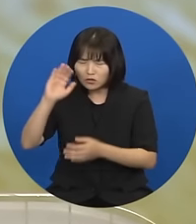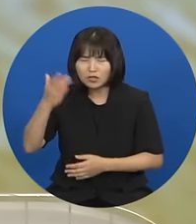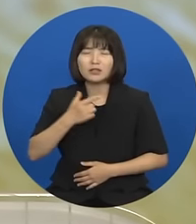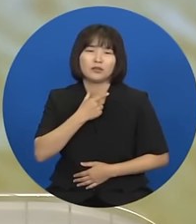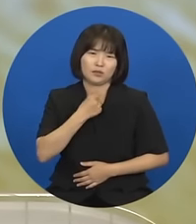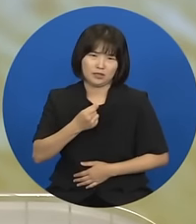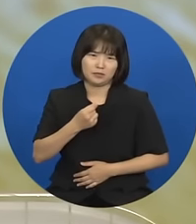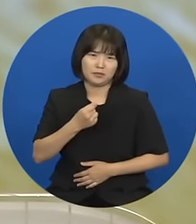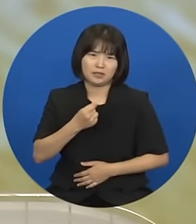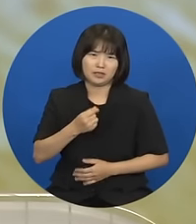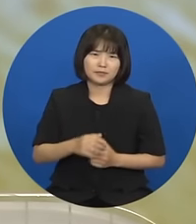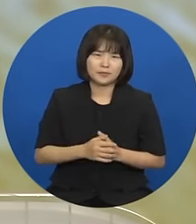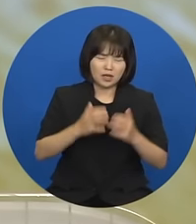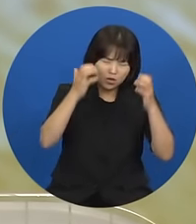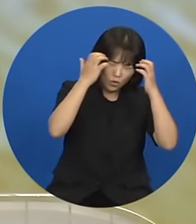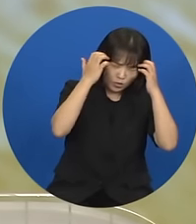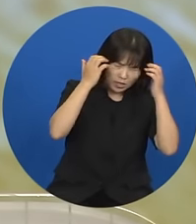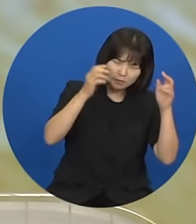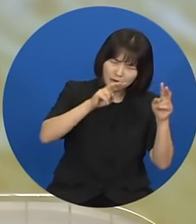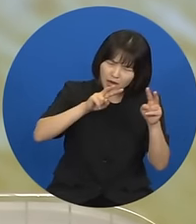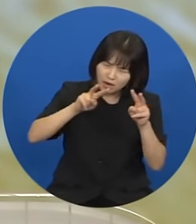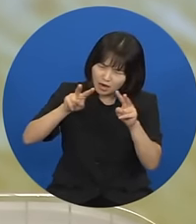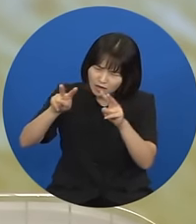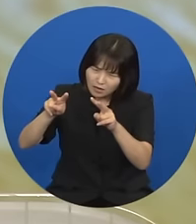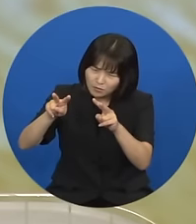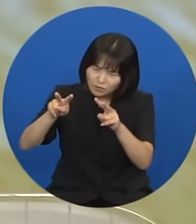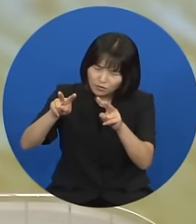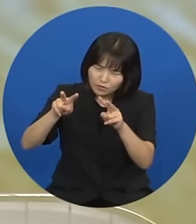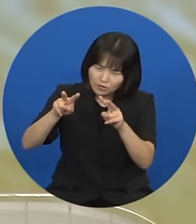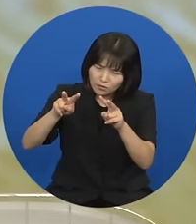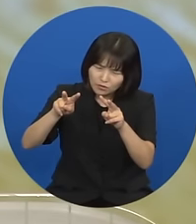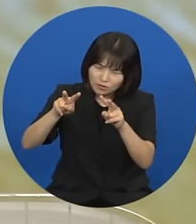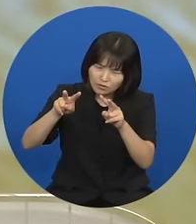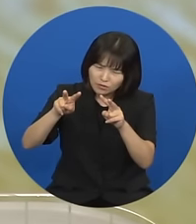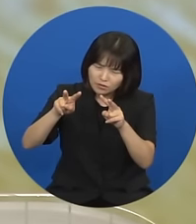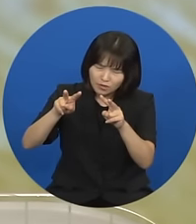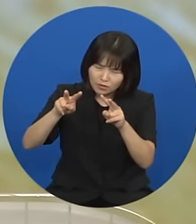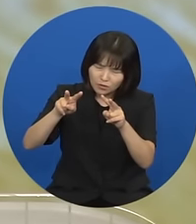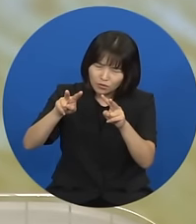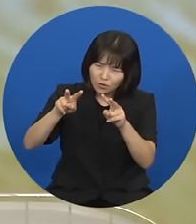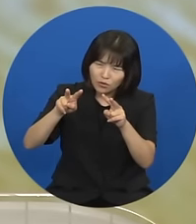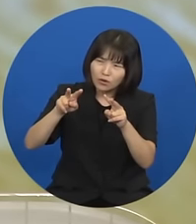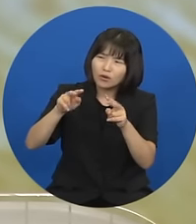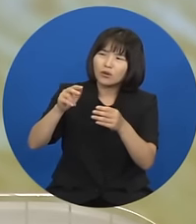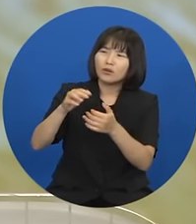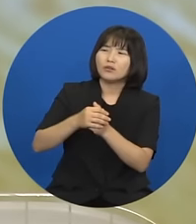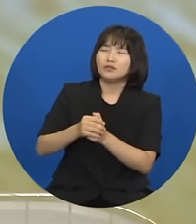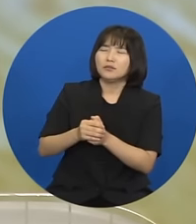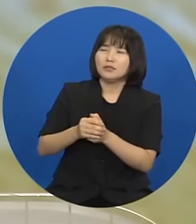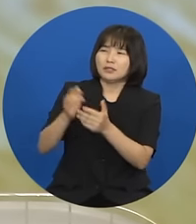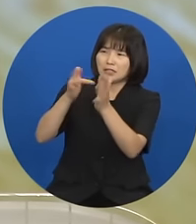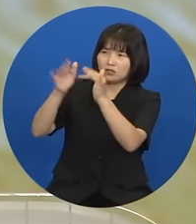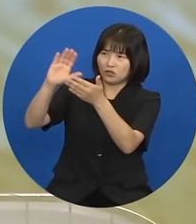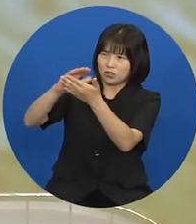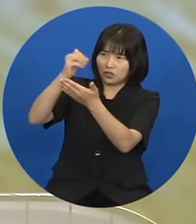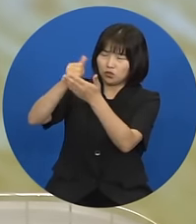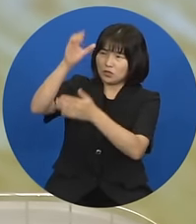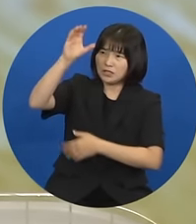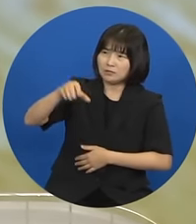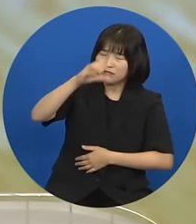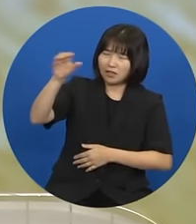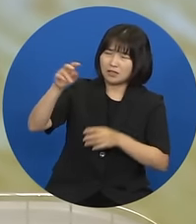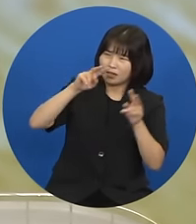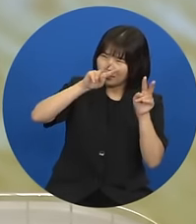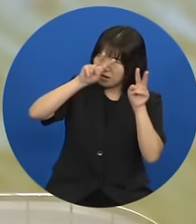원합니다. 고난을 바라보는 것에서 우리의 시선을 옮겨 밝히 드러난 예수 그리스도의